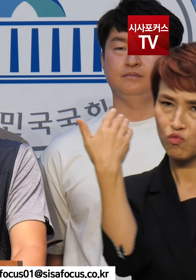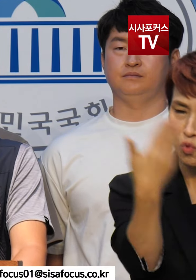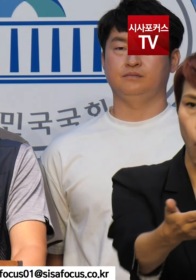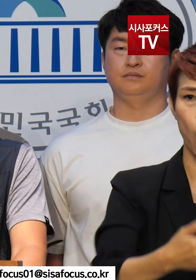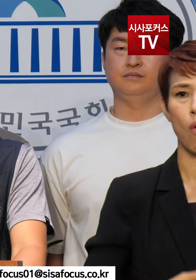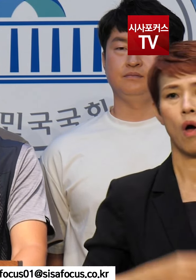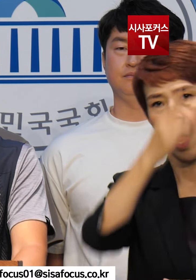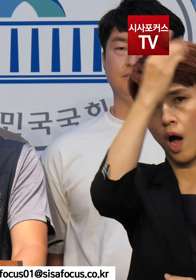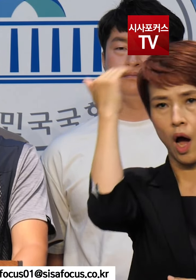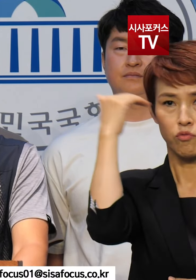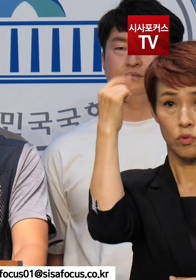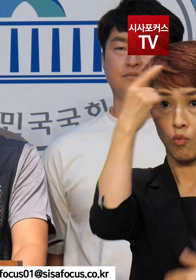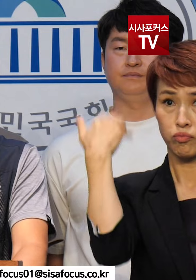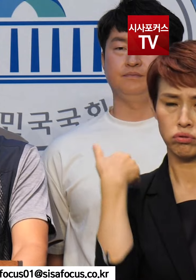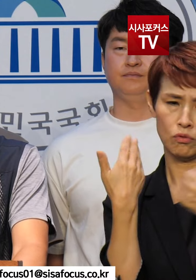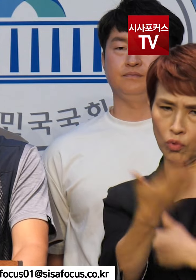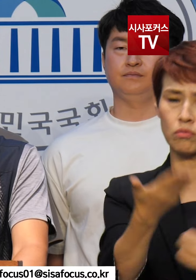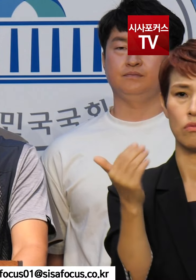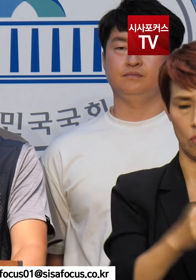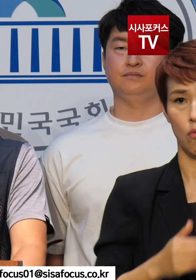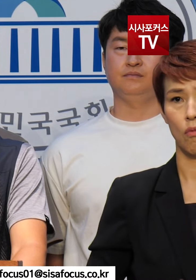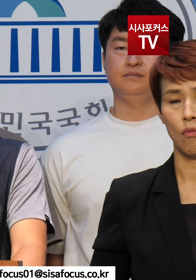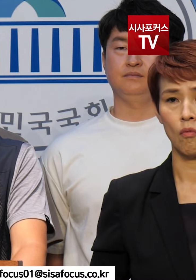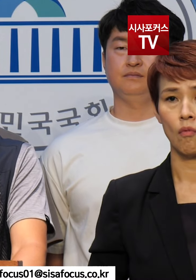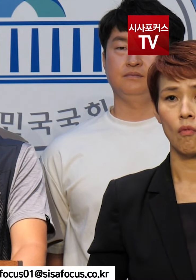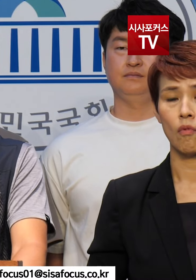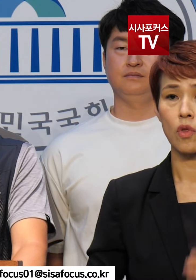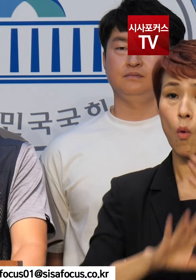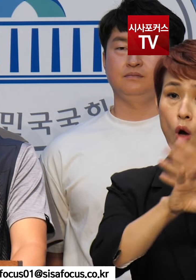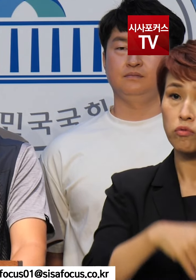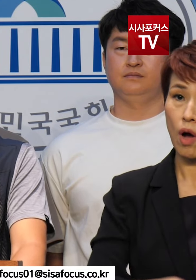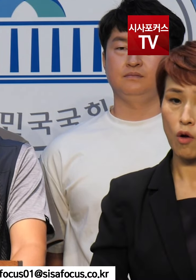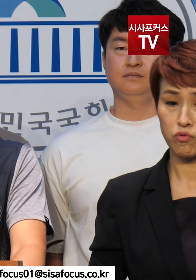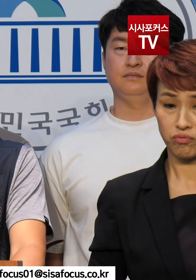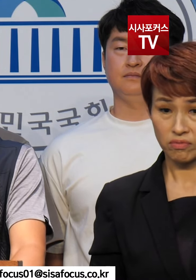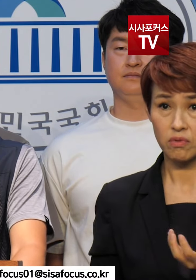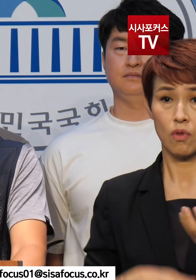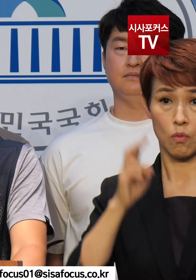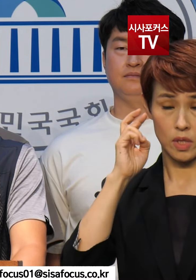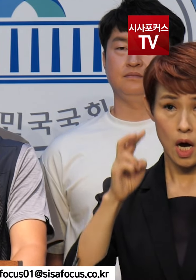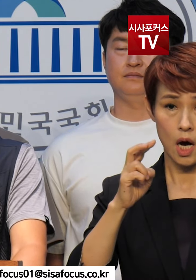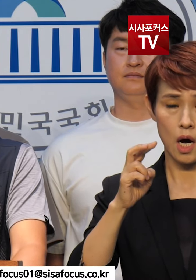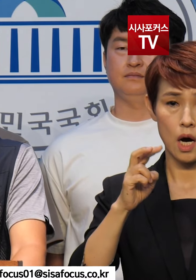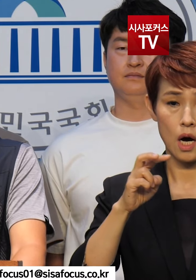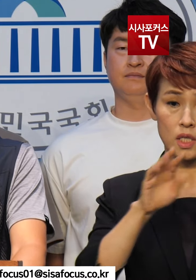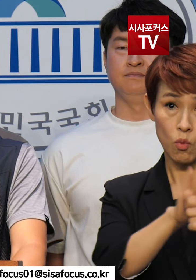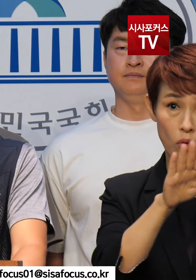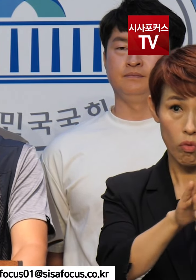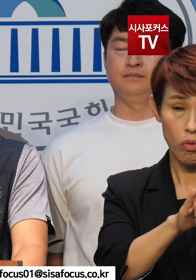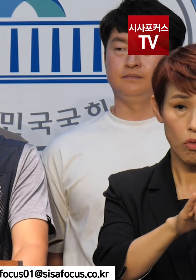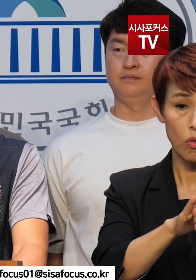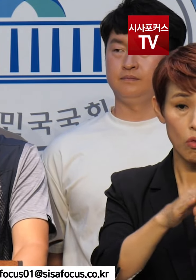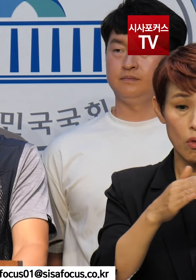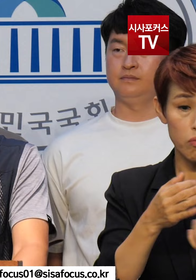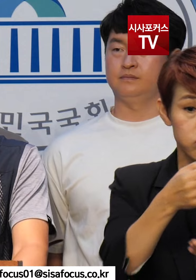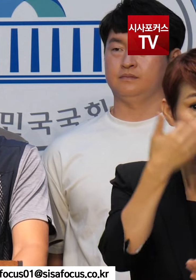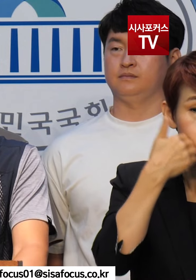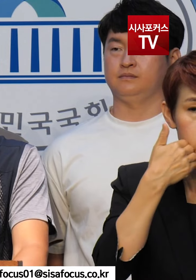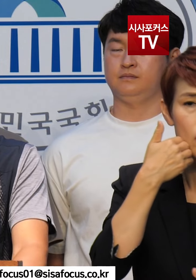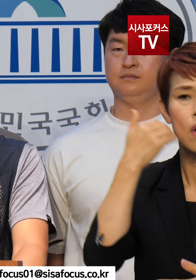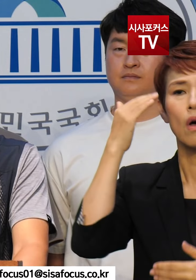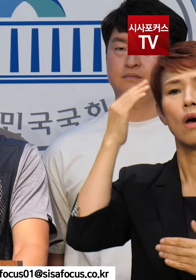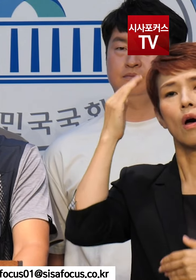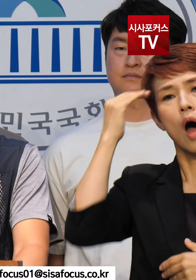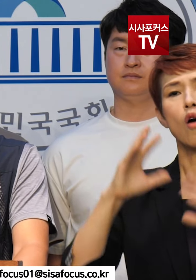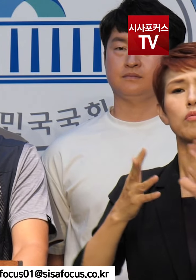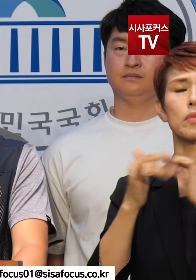아끼지 않았습니다. 외투기업에 지원된 혜택은 모두 국민의 혜세로 마련된 재원입니다. 외투자본을